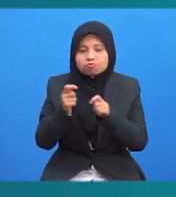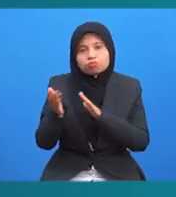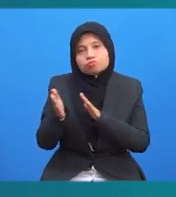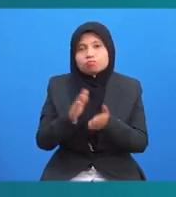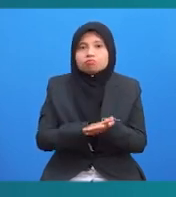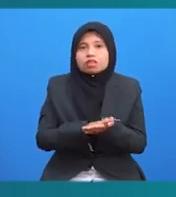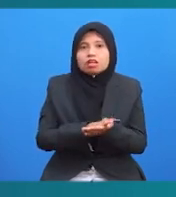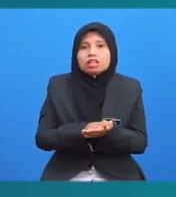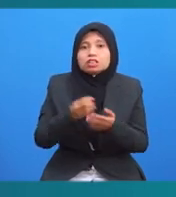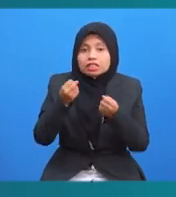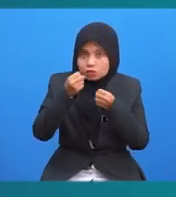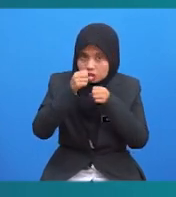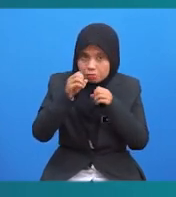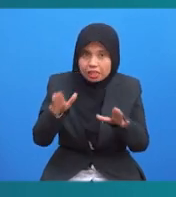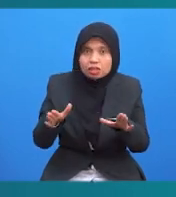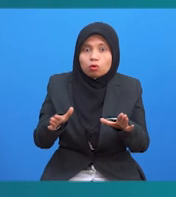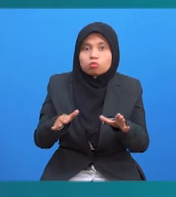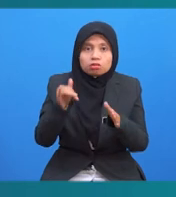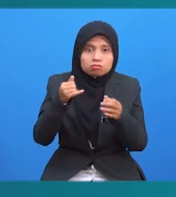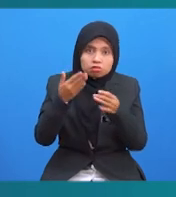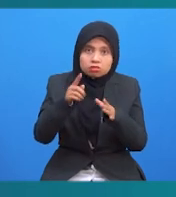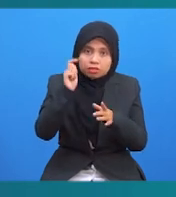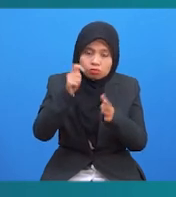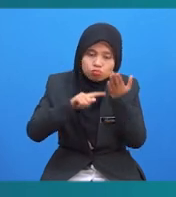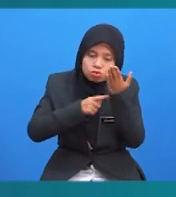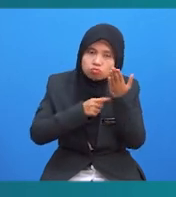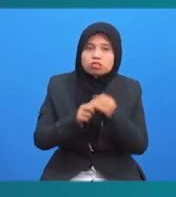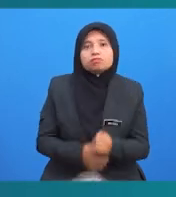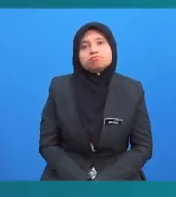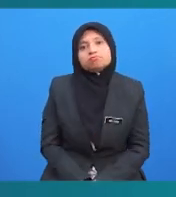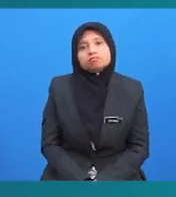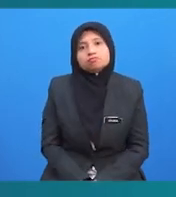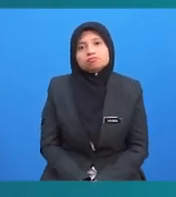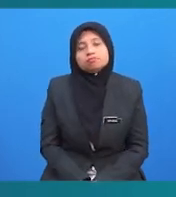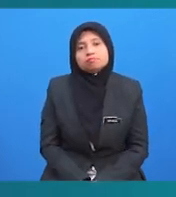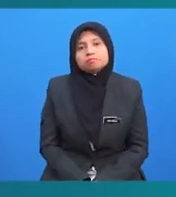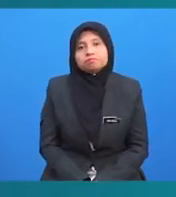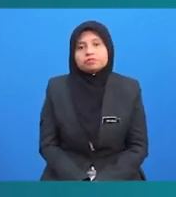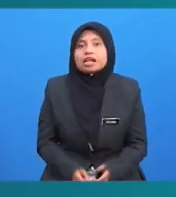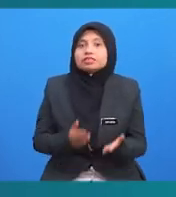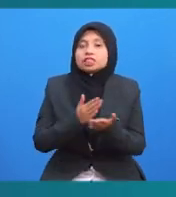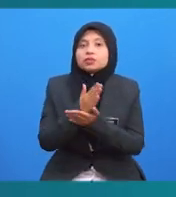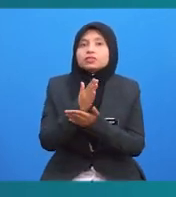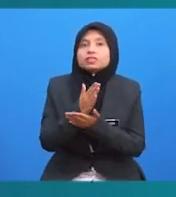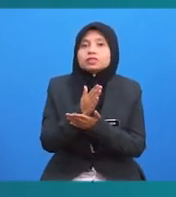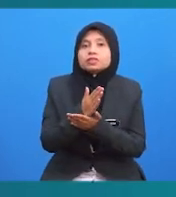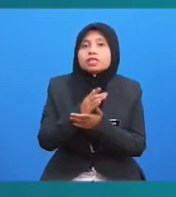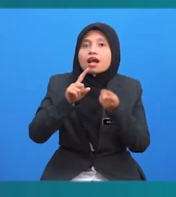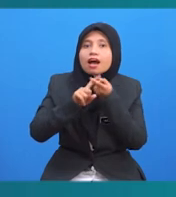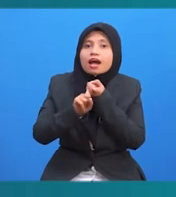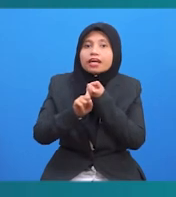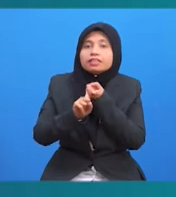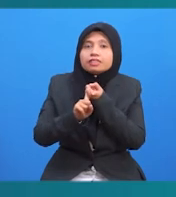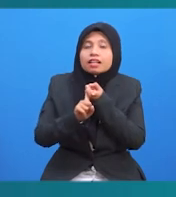Perkara ini telah saya jelaskan pada permulaan bahagian lensa sebentar tadi. Baiklah, seterusnya adalah kaitan